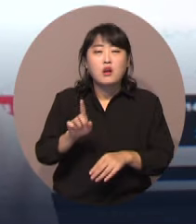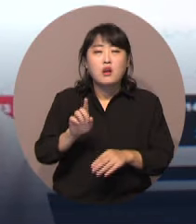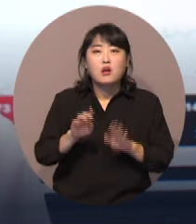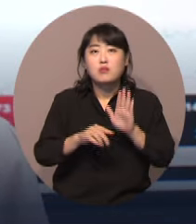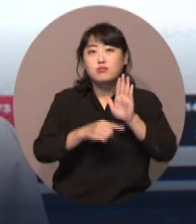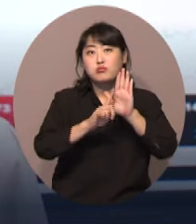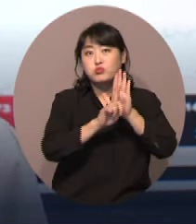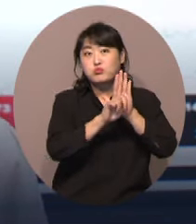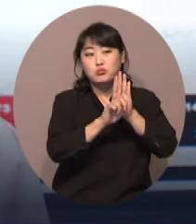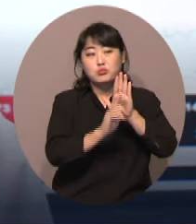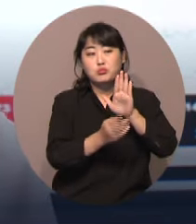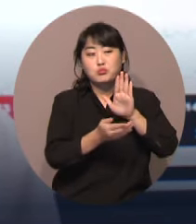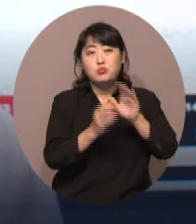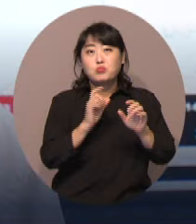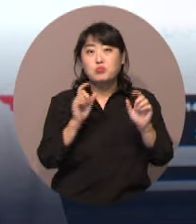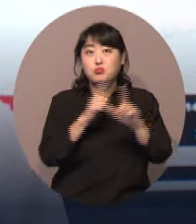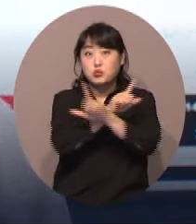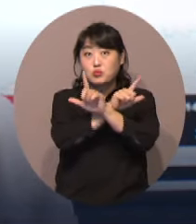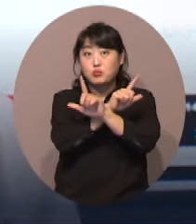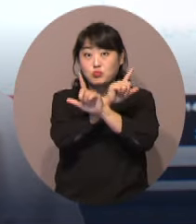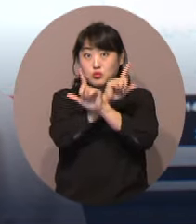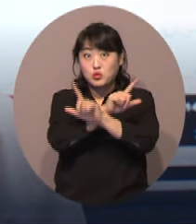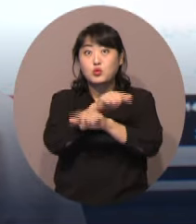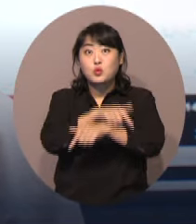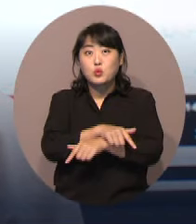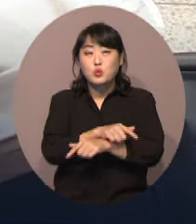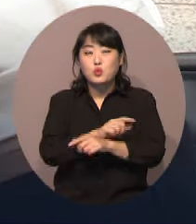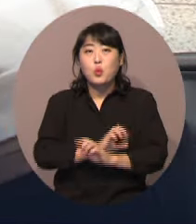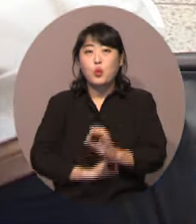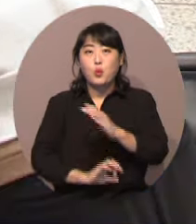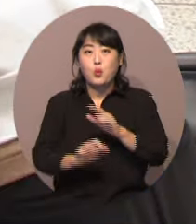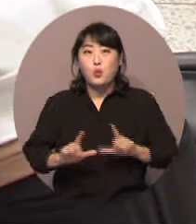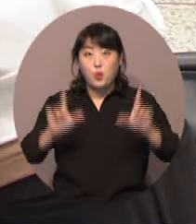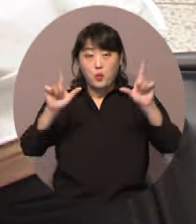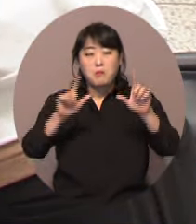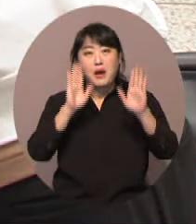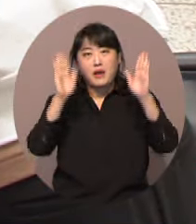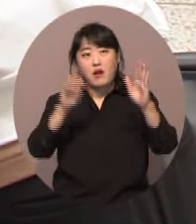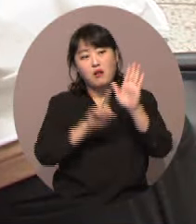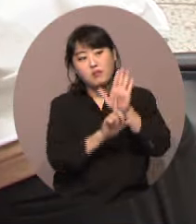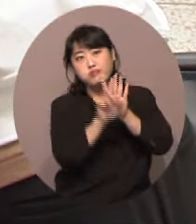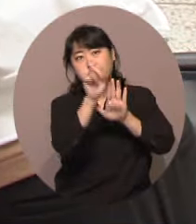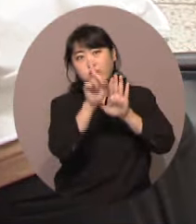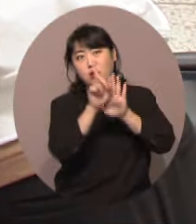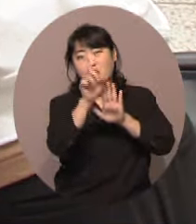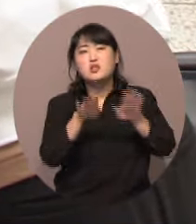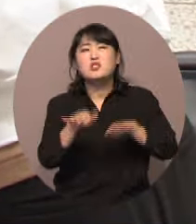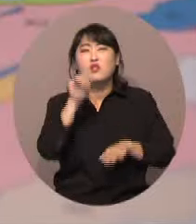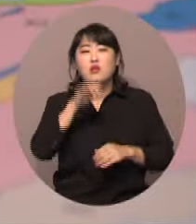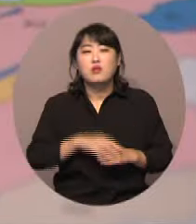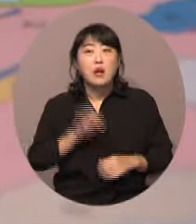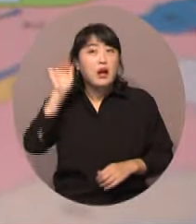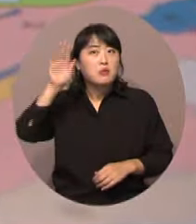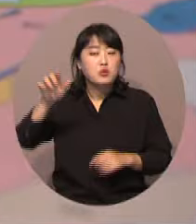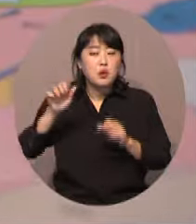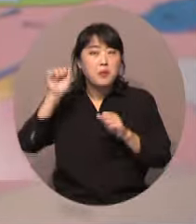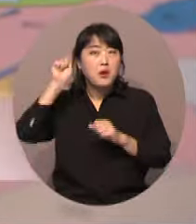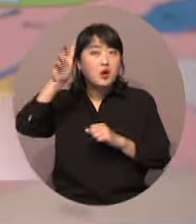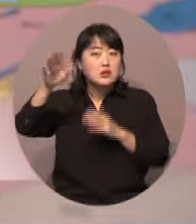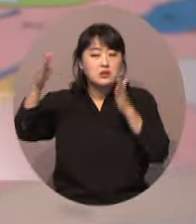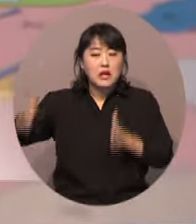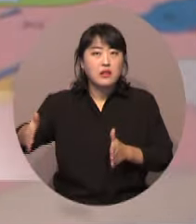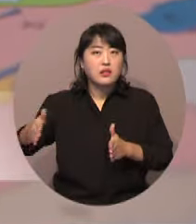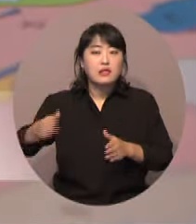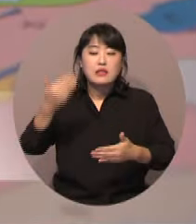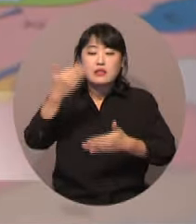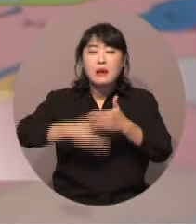함열 단층이 지진이 일어난 지역에 발달하고 있어서 연구원은 또 앞으로 며칠 동안 여진이 이어질